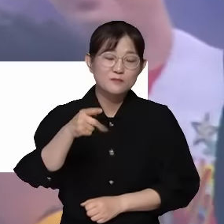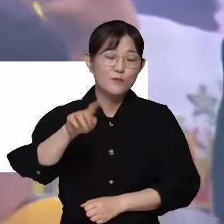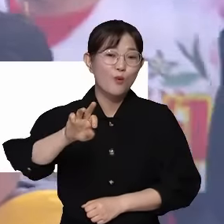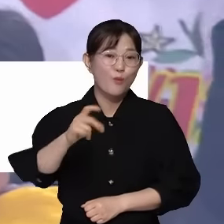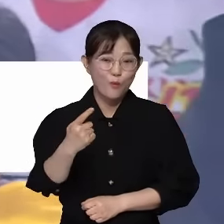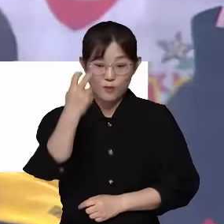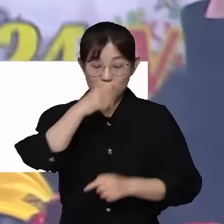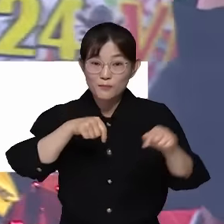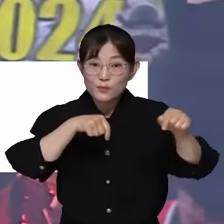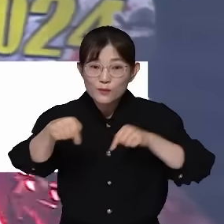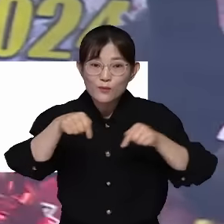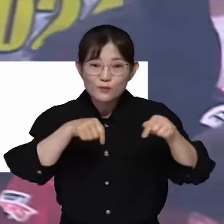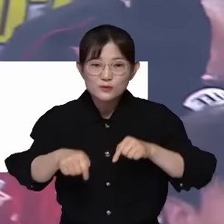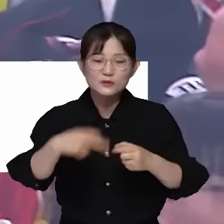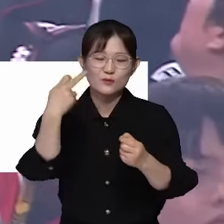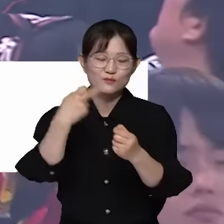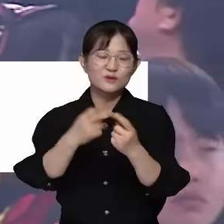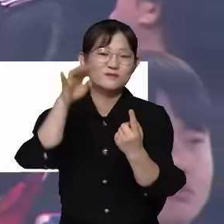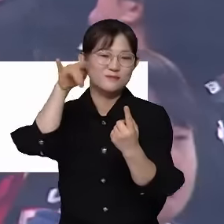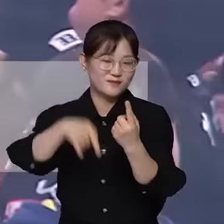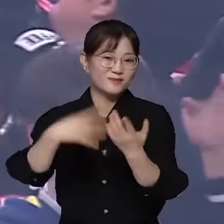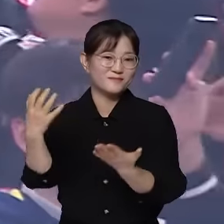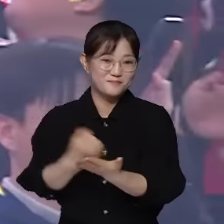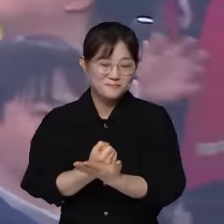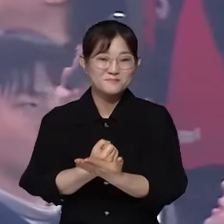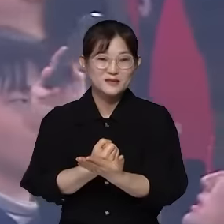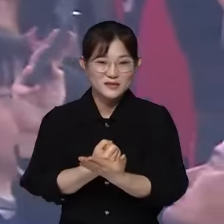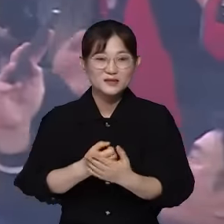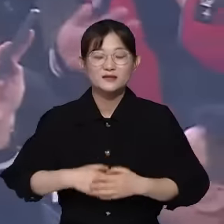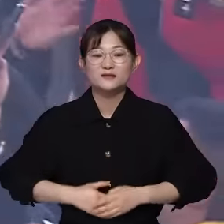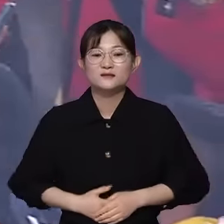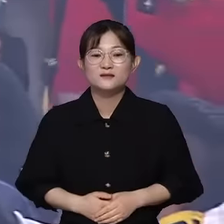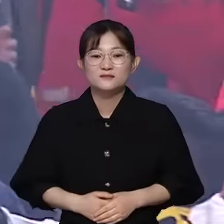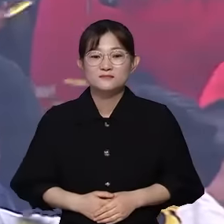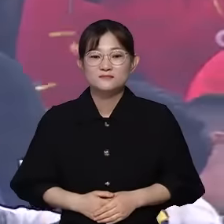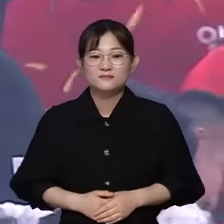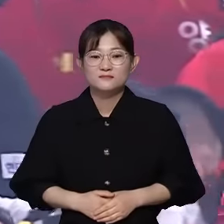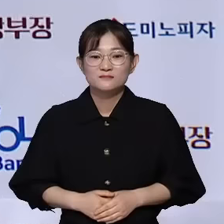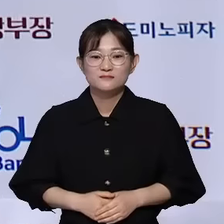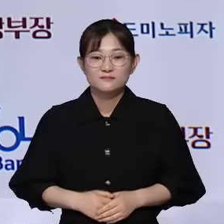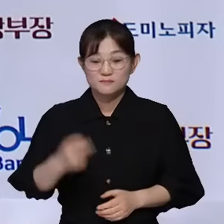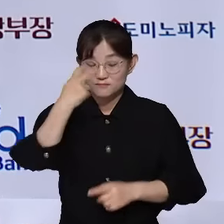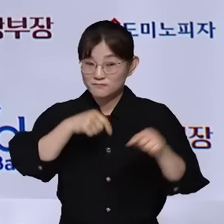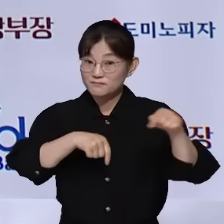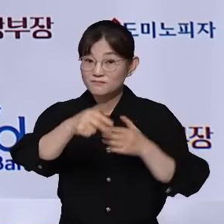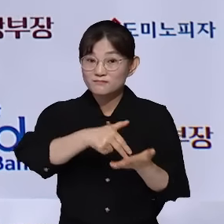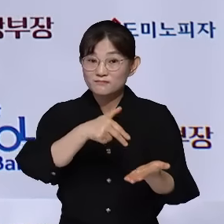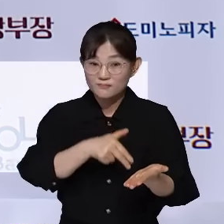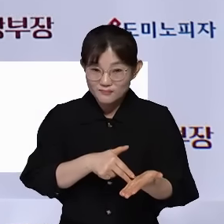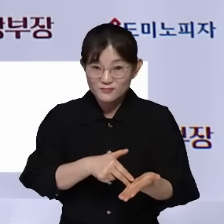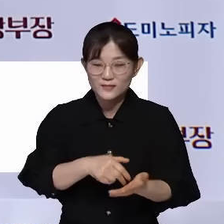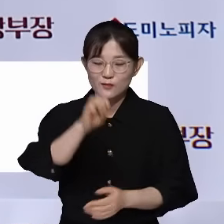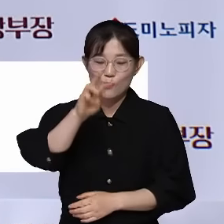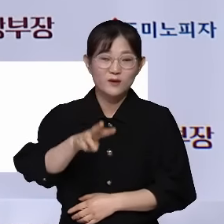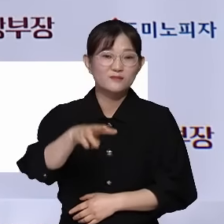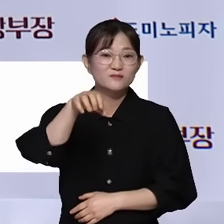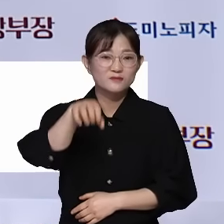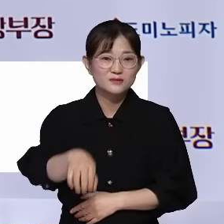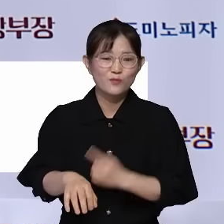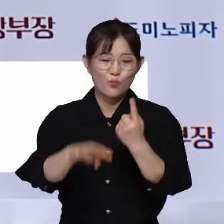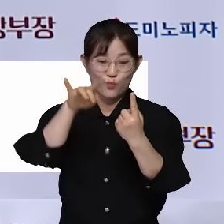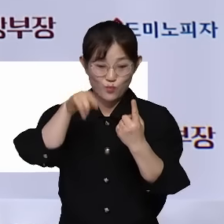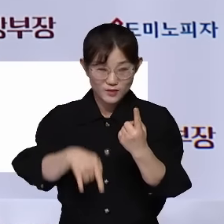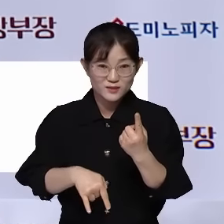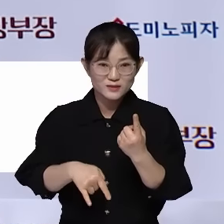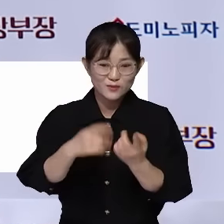첫 해인 올해 12번째 우승이라는 금자탑까지 쌓았습니다. 감독으로서 광주에서 이 우승